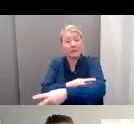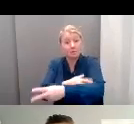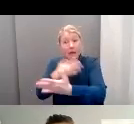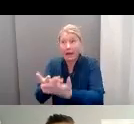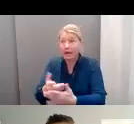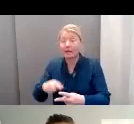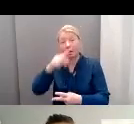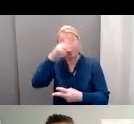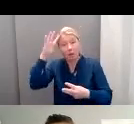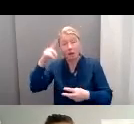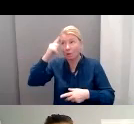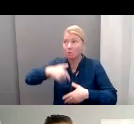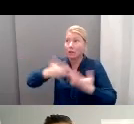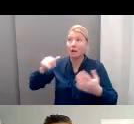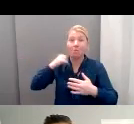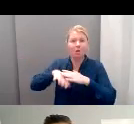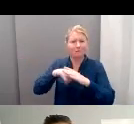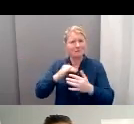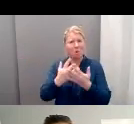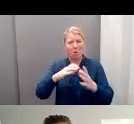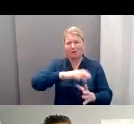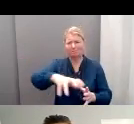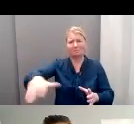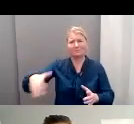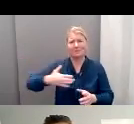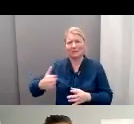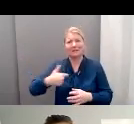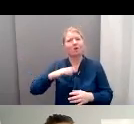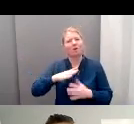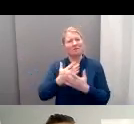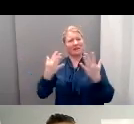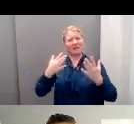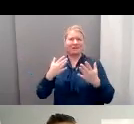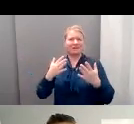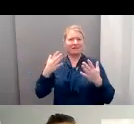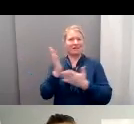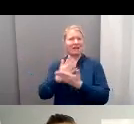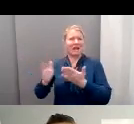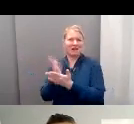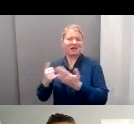kulturell bakgrund och så vidare. Så att det är viktigt att se att man är olika.